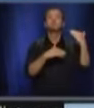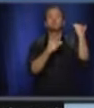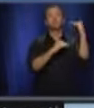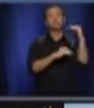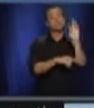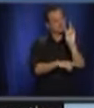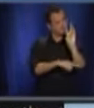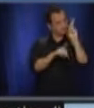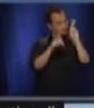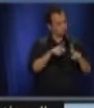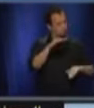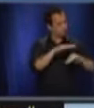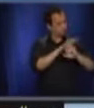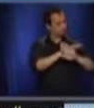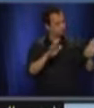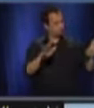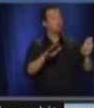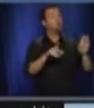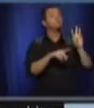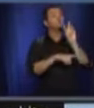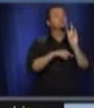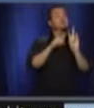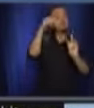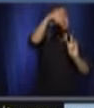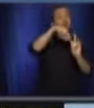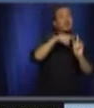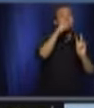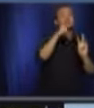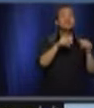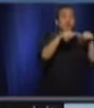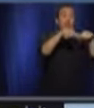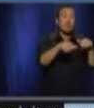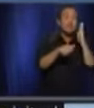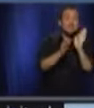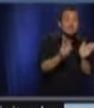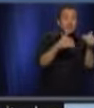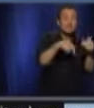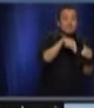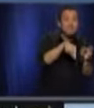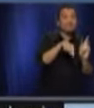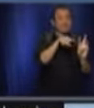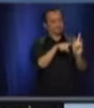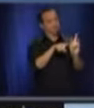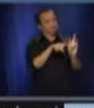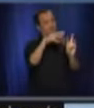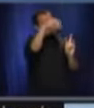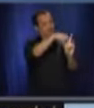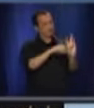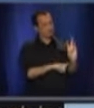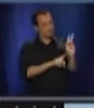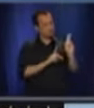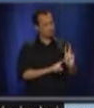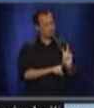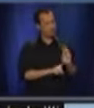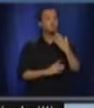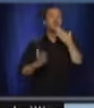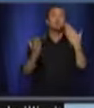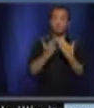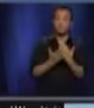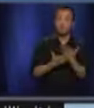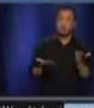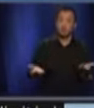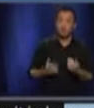résident qui est dans l'unité locative qu'on le connaît bien. J'ai au moins une bonne nouvelle, parce que pour